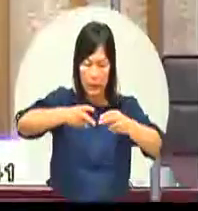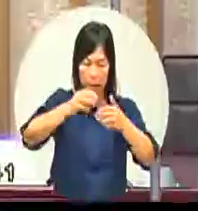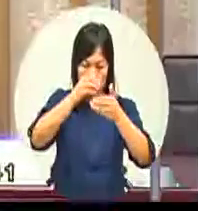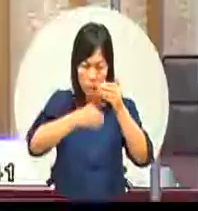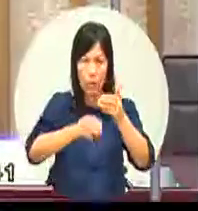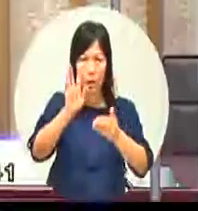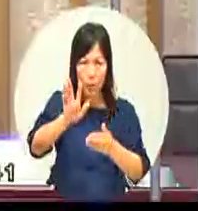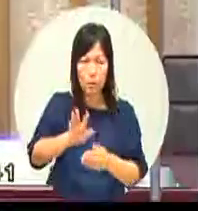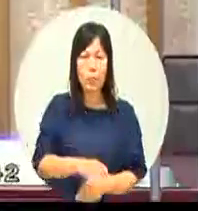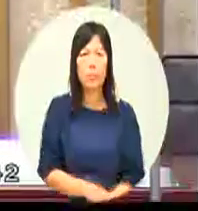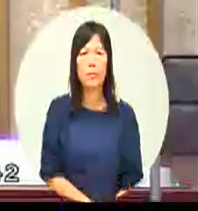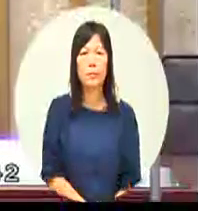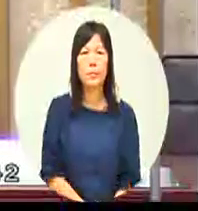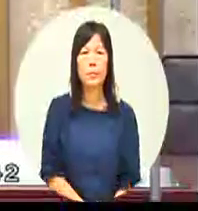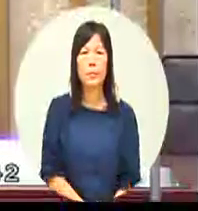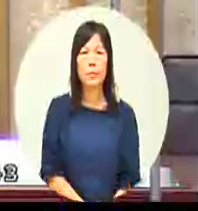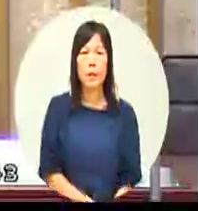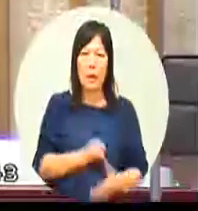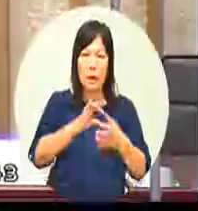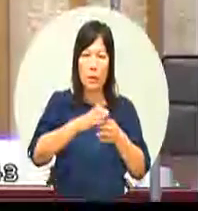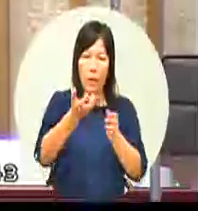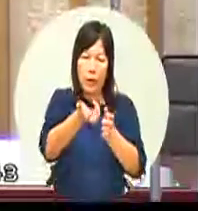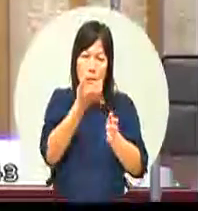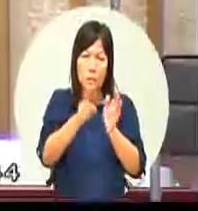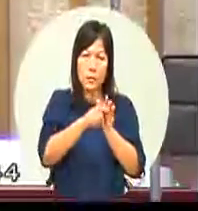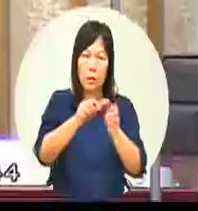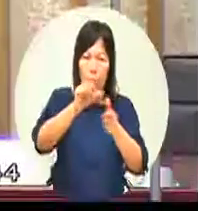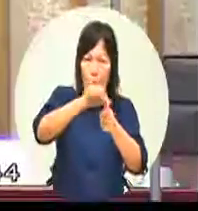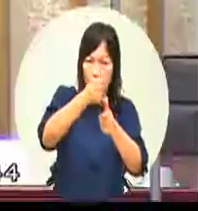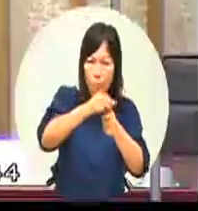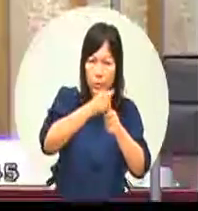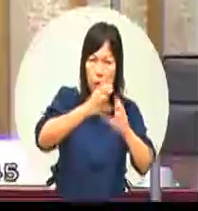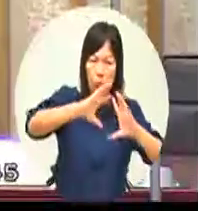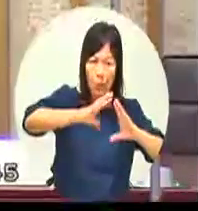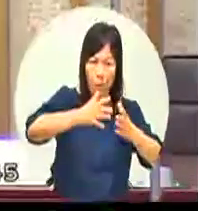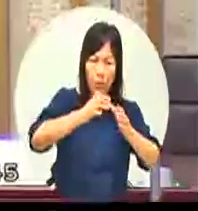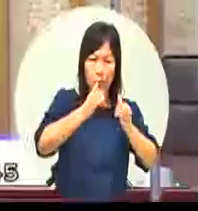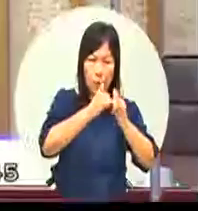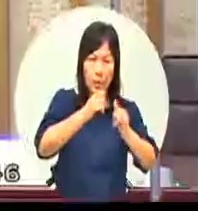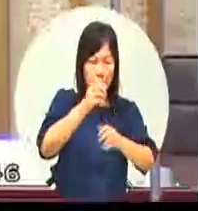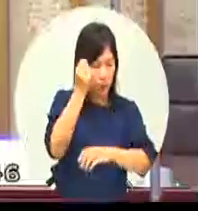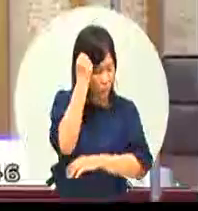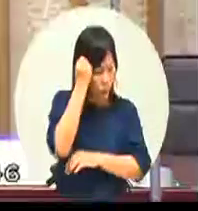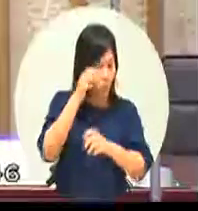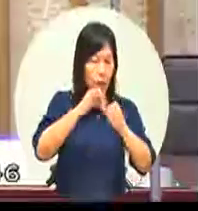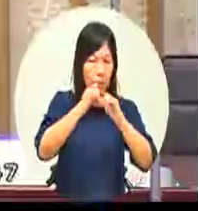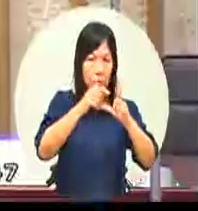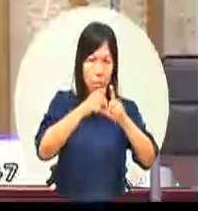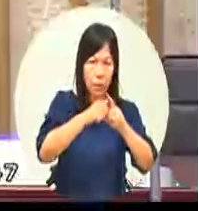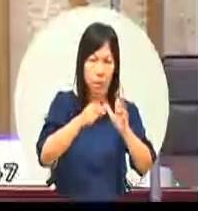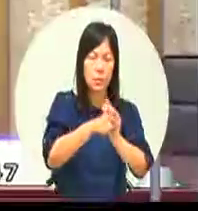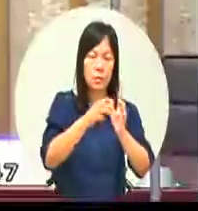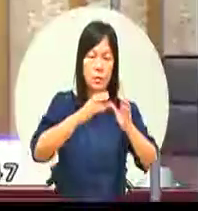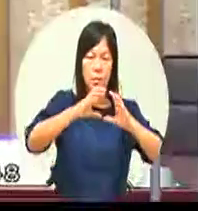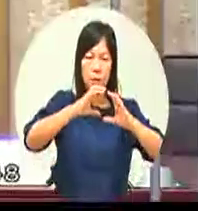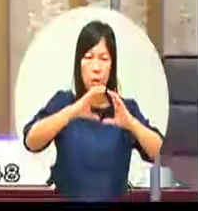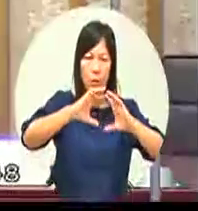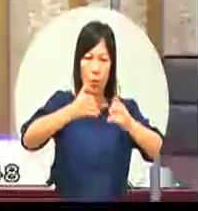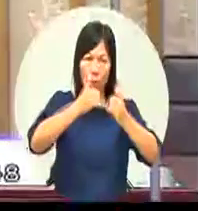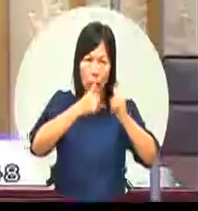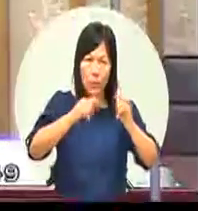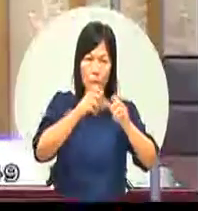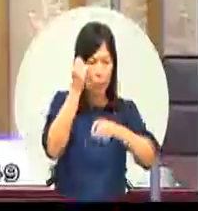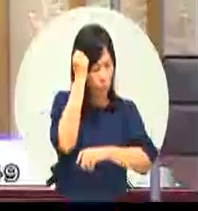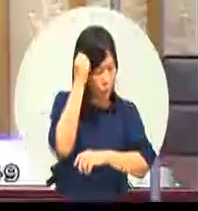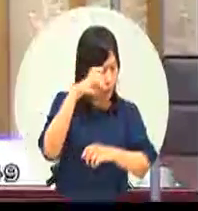文，最主要是因为它之前是不是五甲国民住宅社区，而是它是整个用一个国民住宅。这